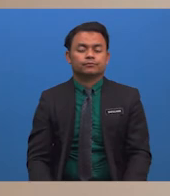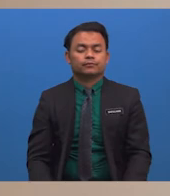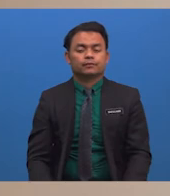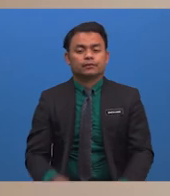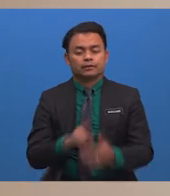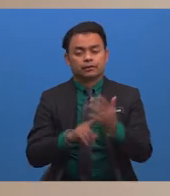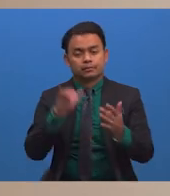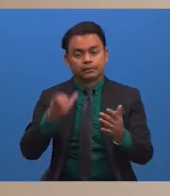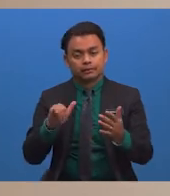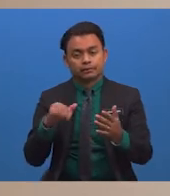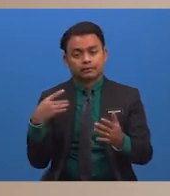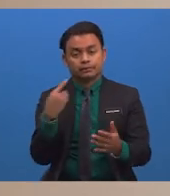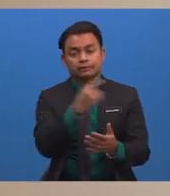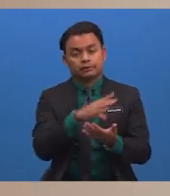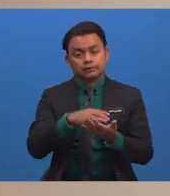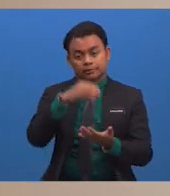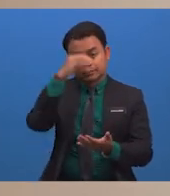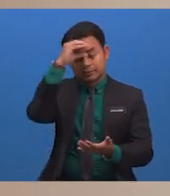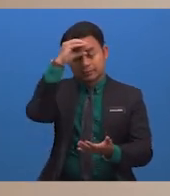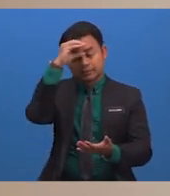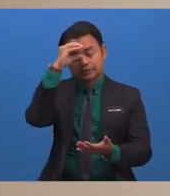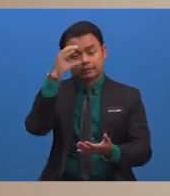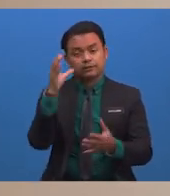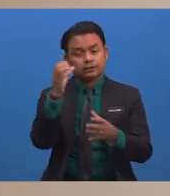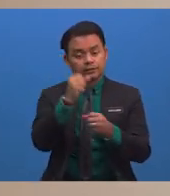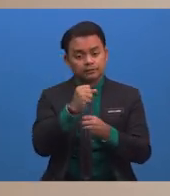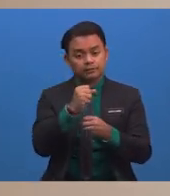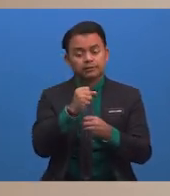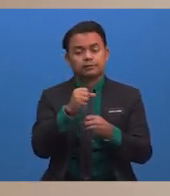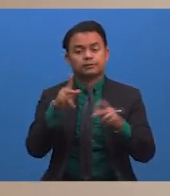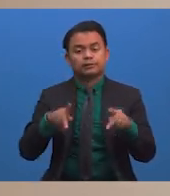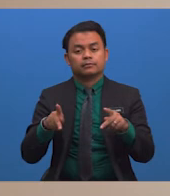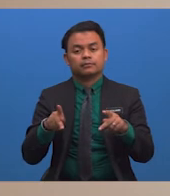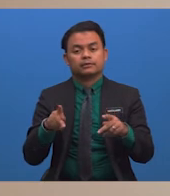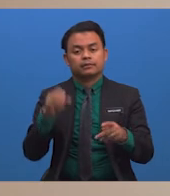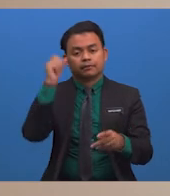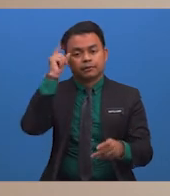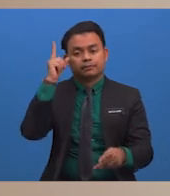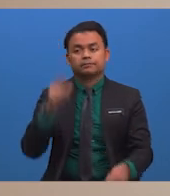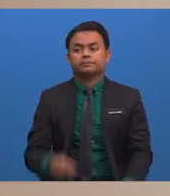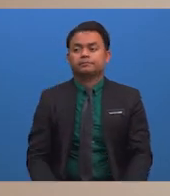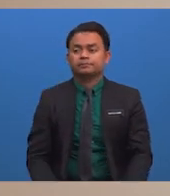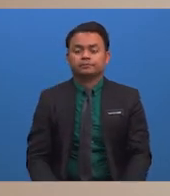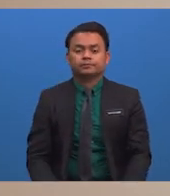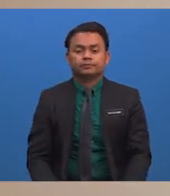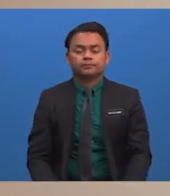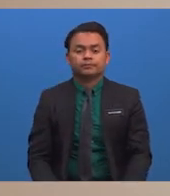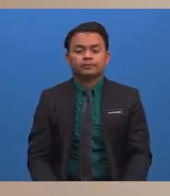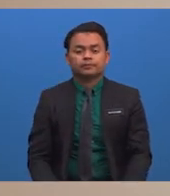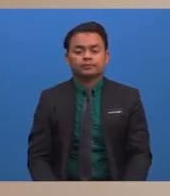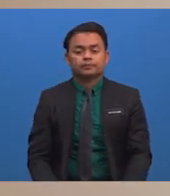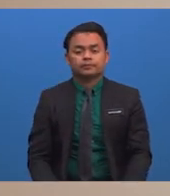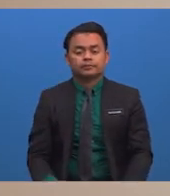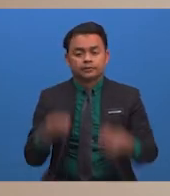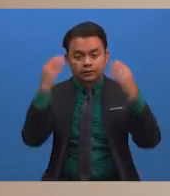Semoga apa yang dipelajari hari ini dapat dikuasai oleh anak-anak pelajar. Saya